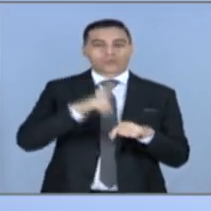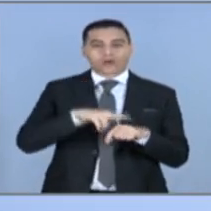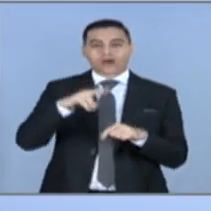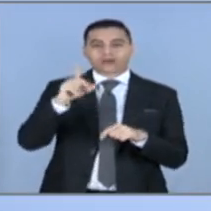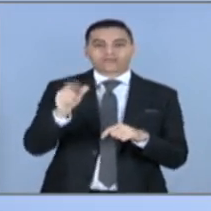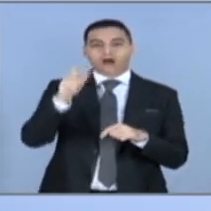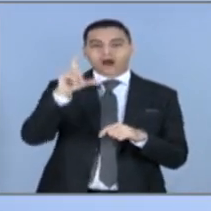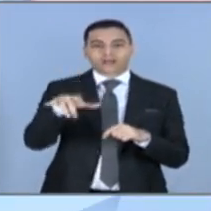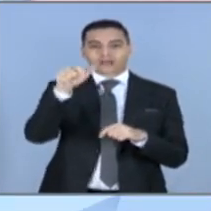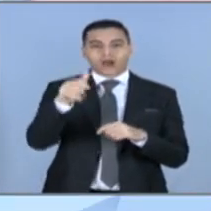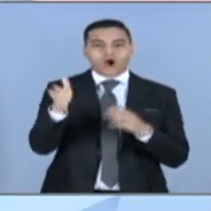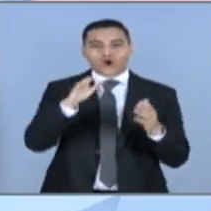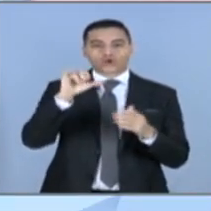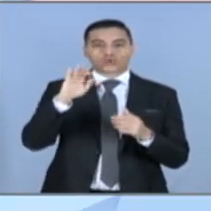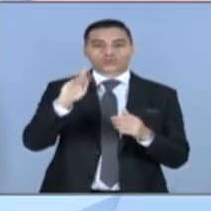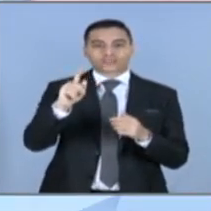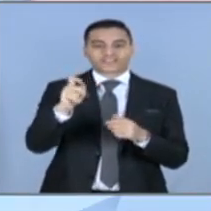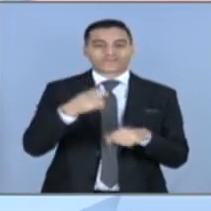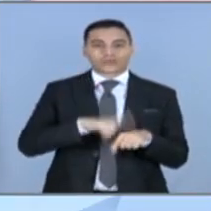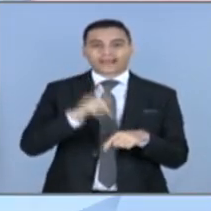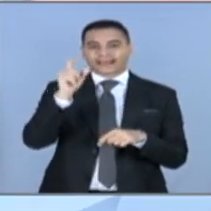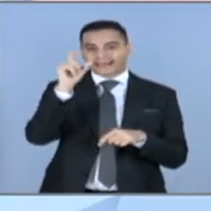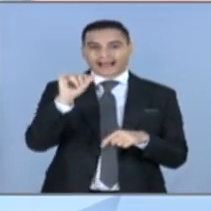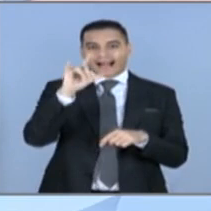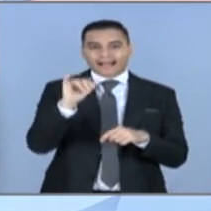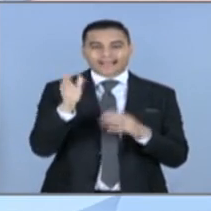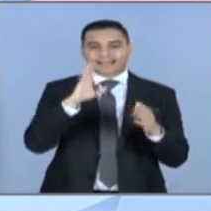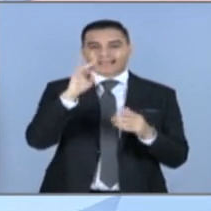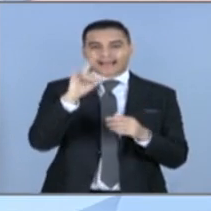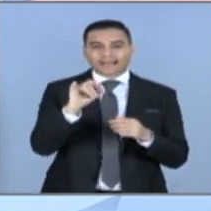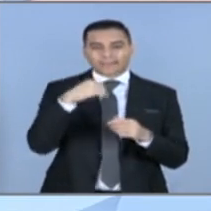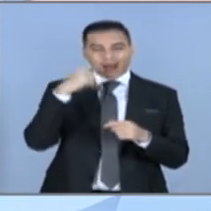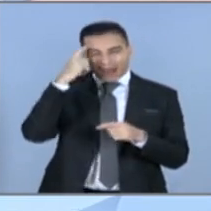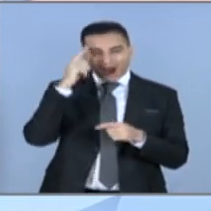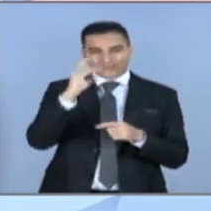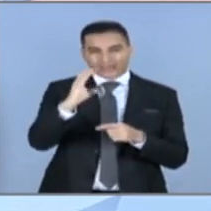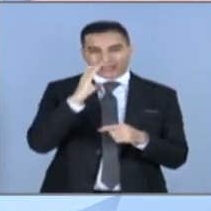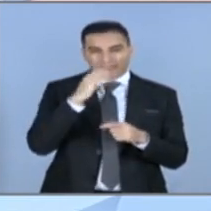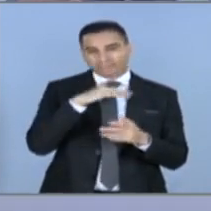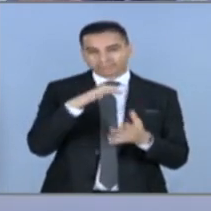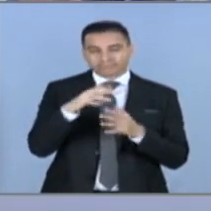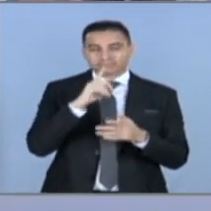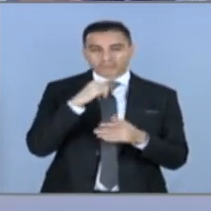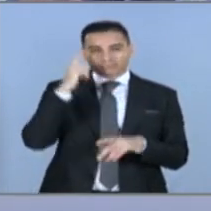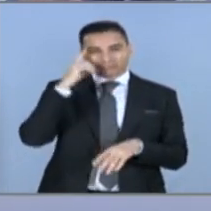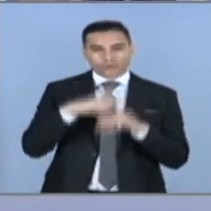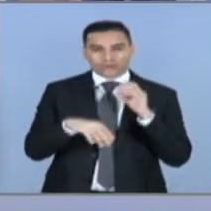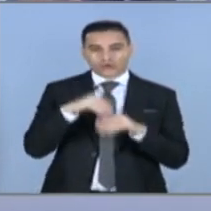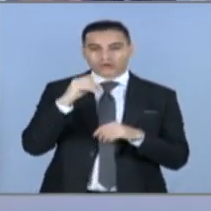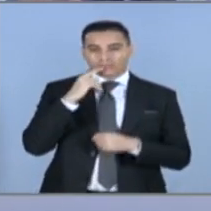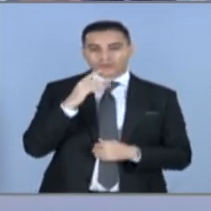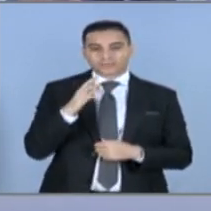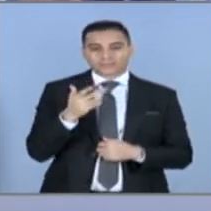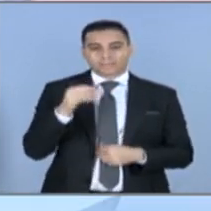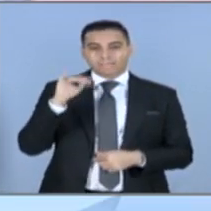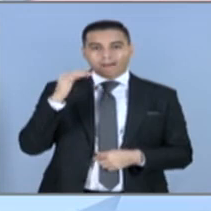يوسف ونيلي كريم. في إجابة؟ وأنا مش عندي الإجابة أوي بس أنا هخمن يعني. مش مدحت صالح، ممكن